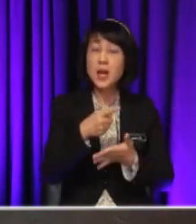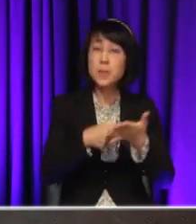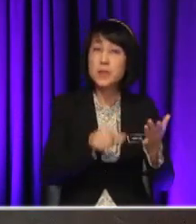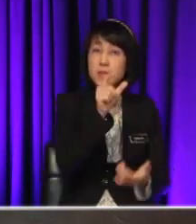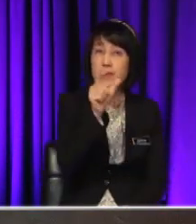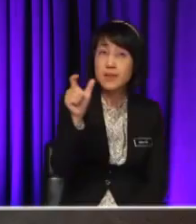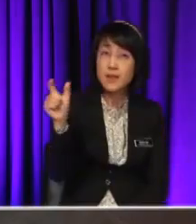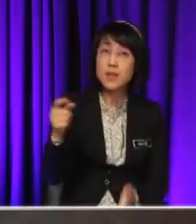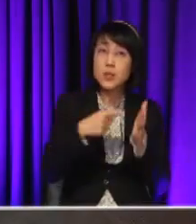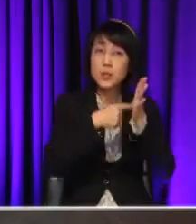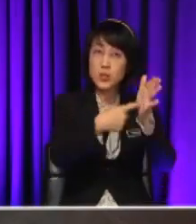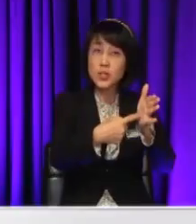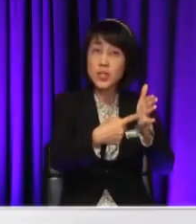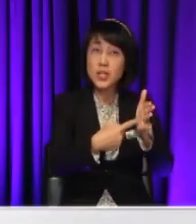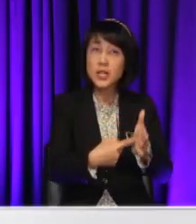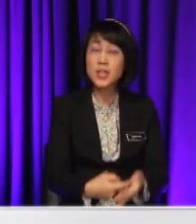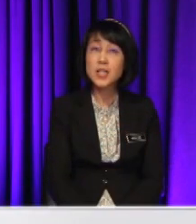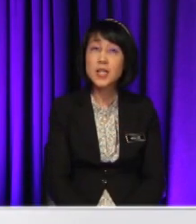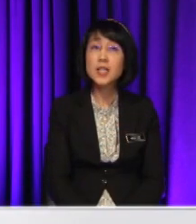Coba tunjukkan